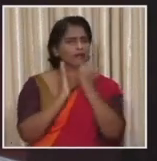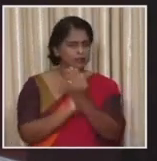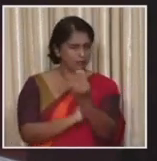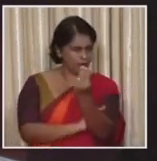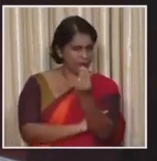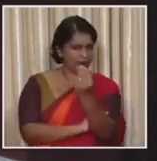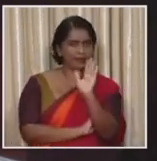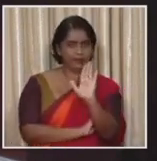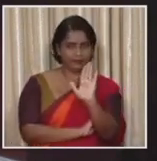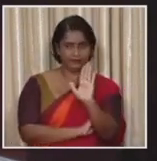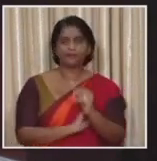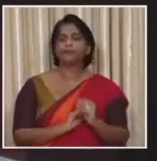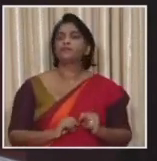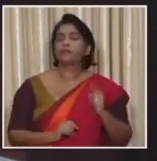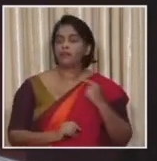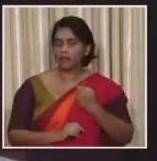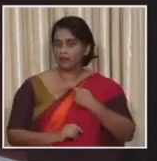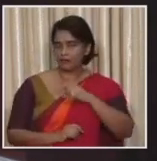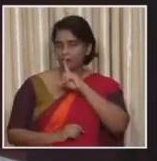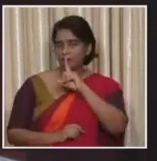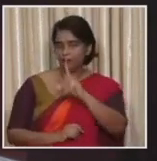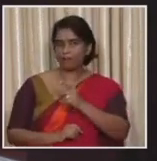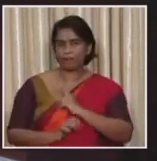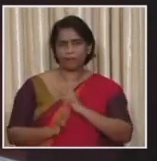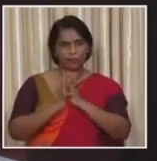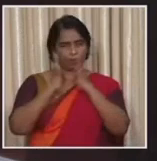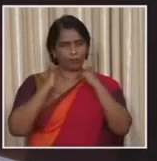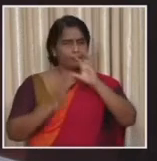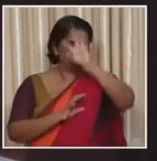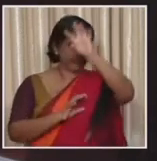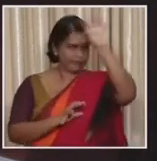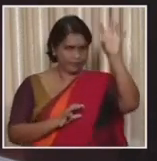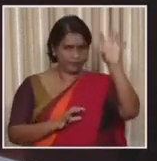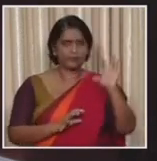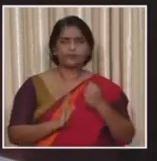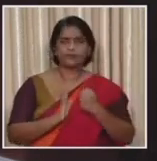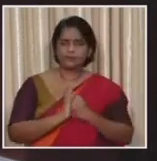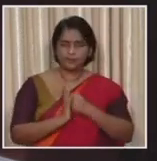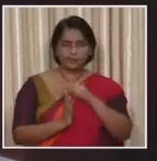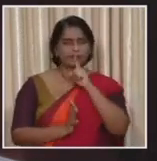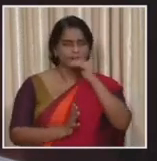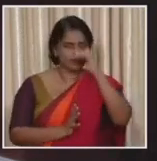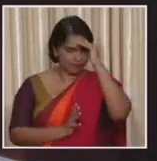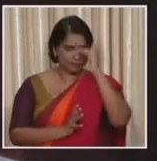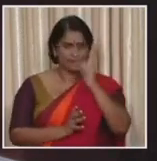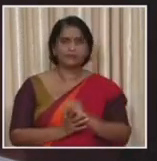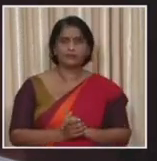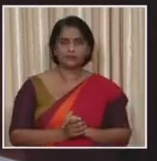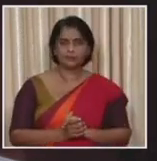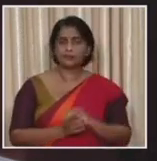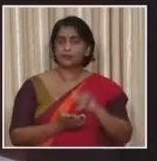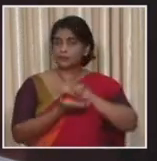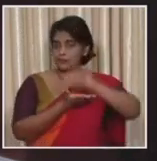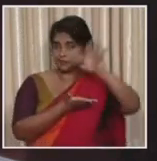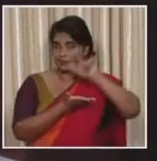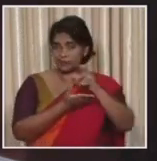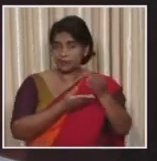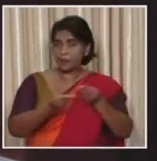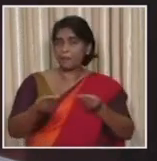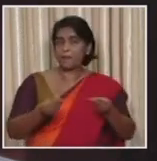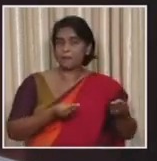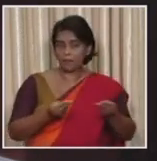දෙන්න ඔබතුමා. මම ඔබතුමාගෙන් අහන්න කැමතියි දැන් බොහෝ රටවල දරු කතානායකතුමනි ඒ ගුවන් තොටුපළ